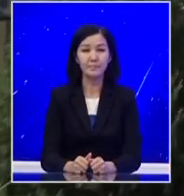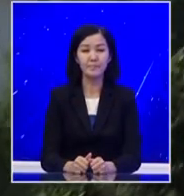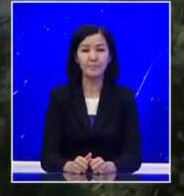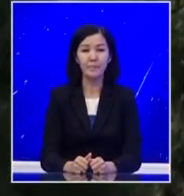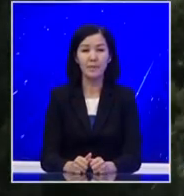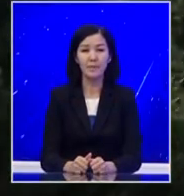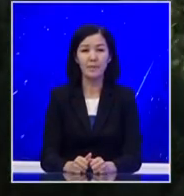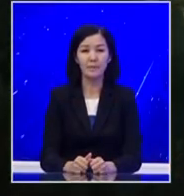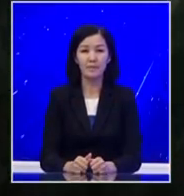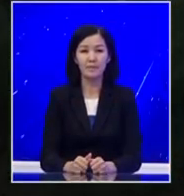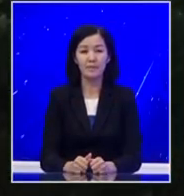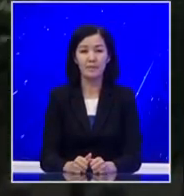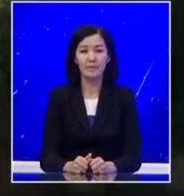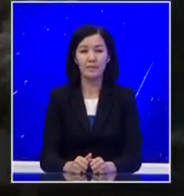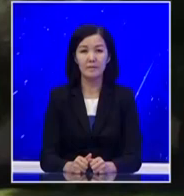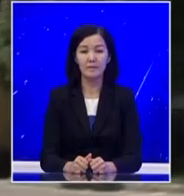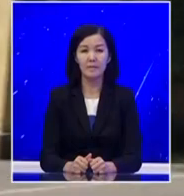которых материка матрицу